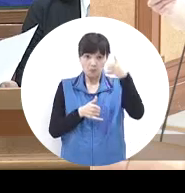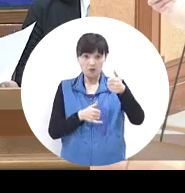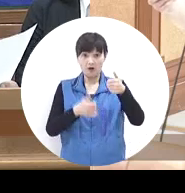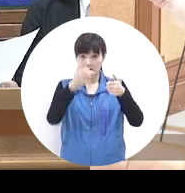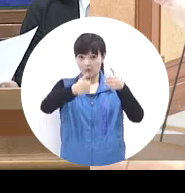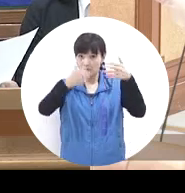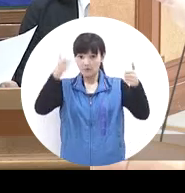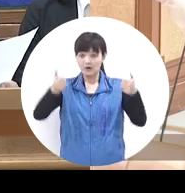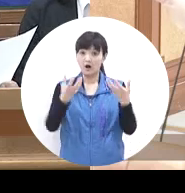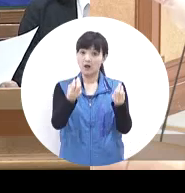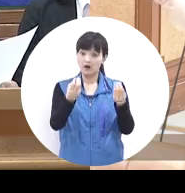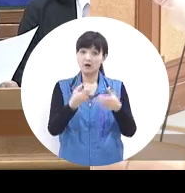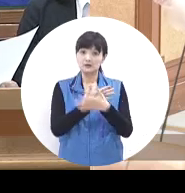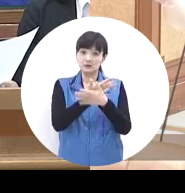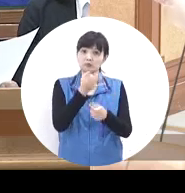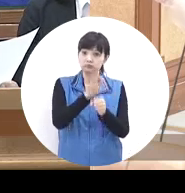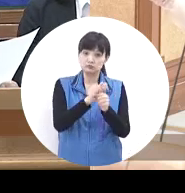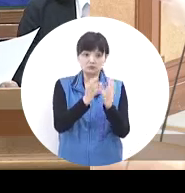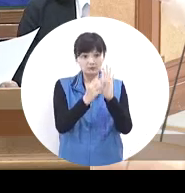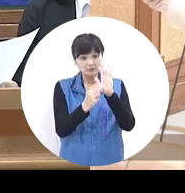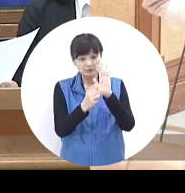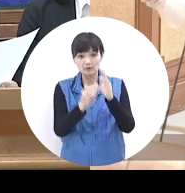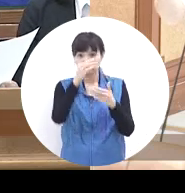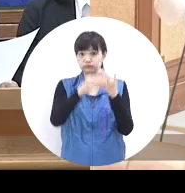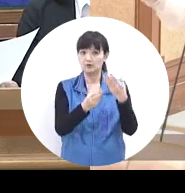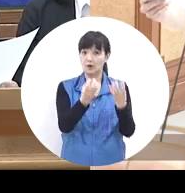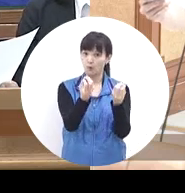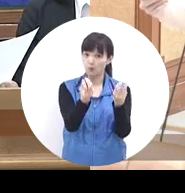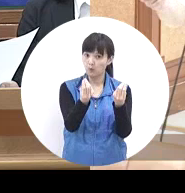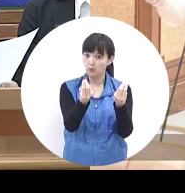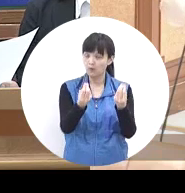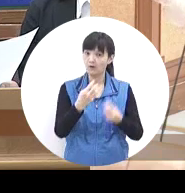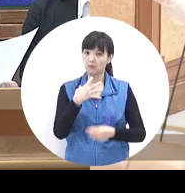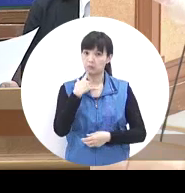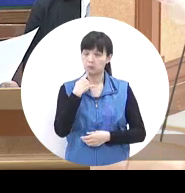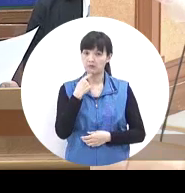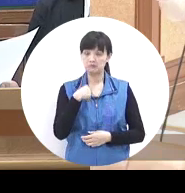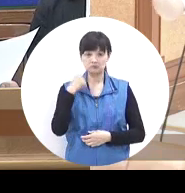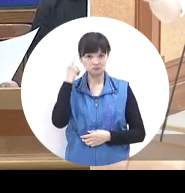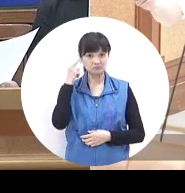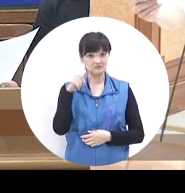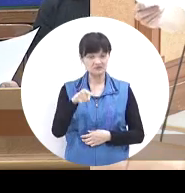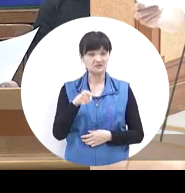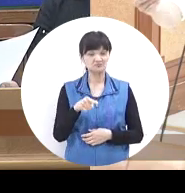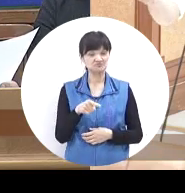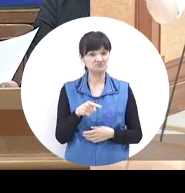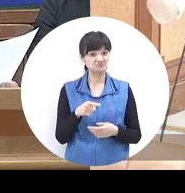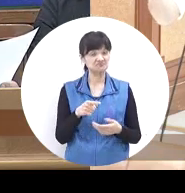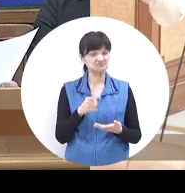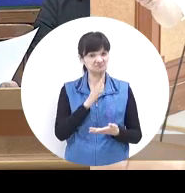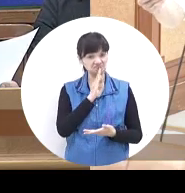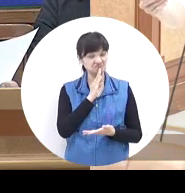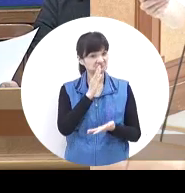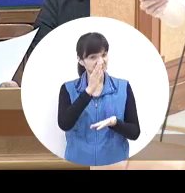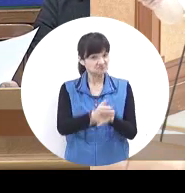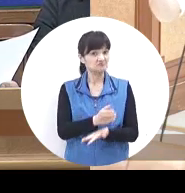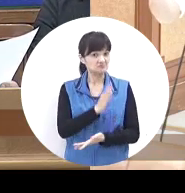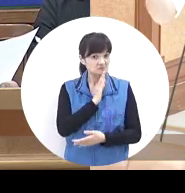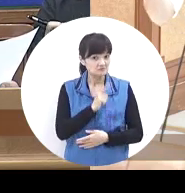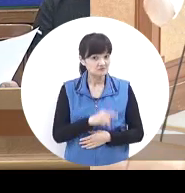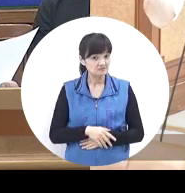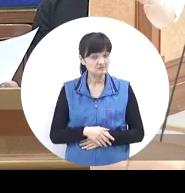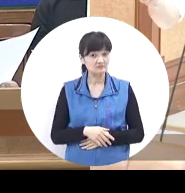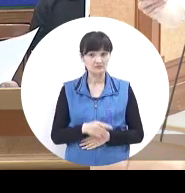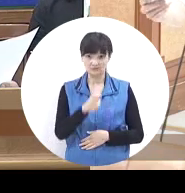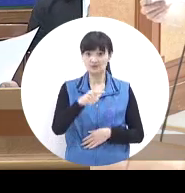补助要点，而新北市的岁时祭一定势必要停摆。市长，你常讲我们要并肩作战，但